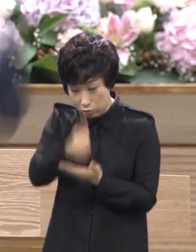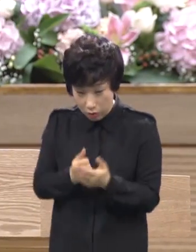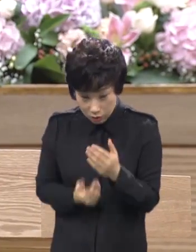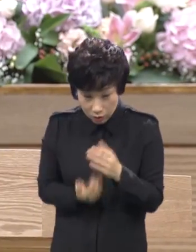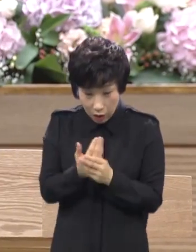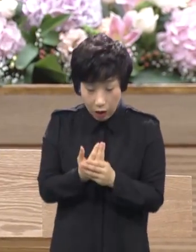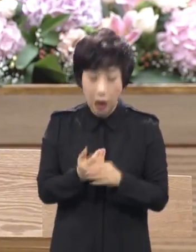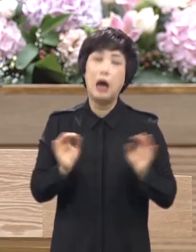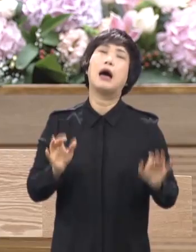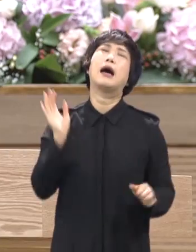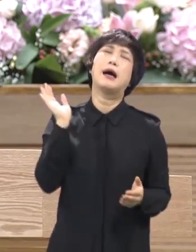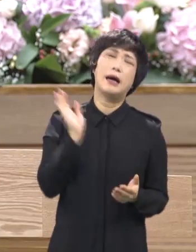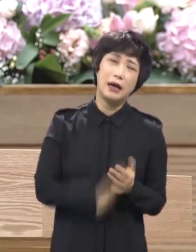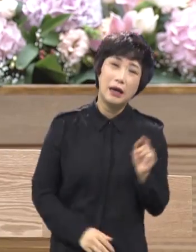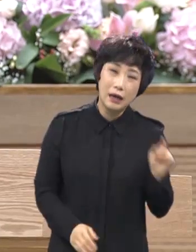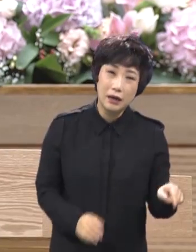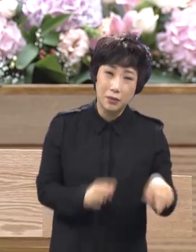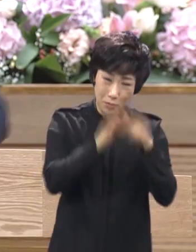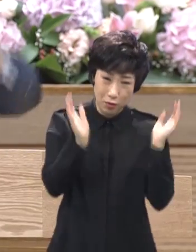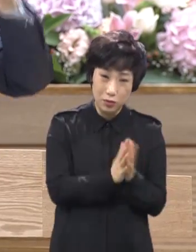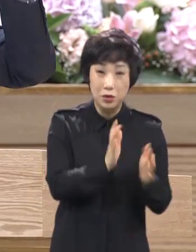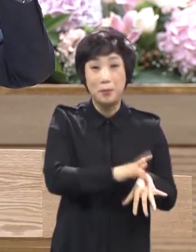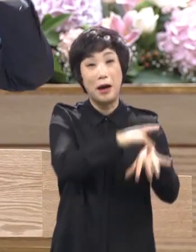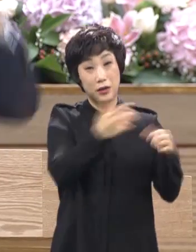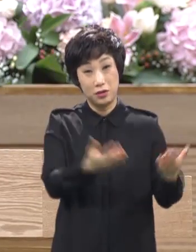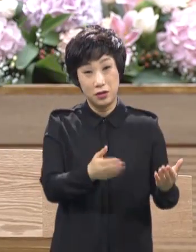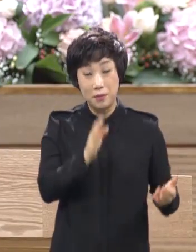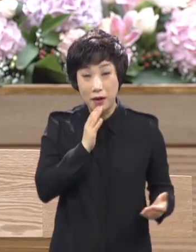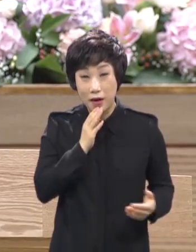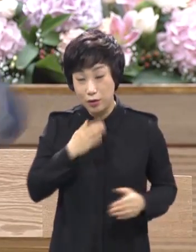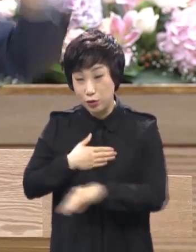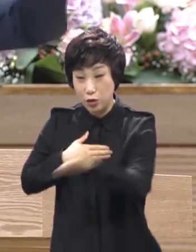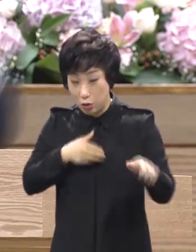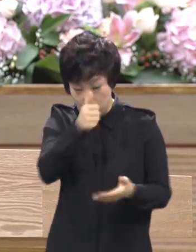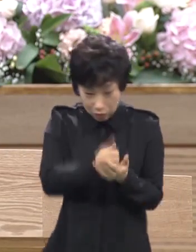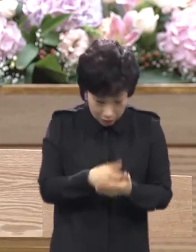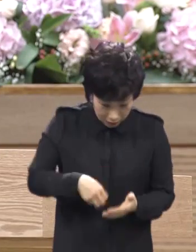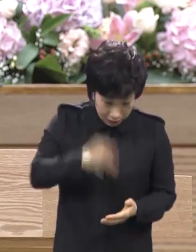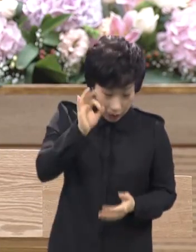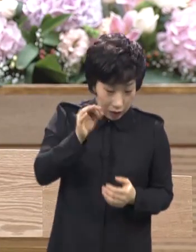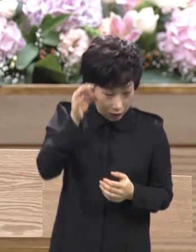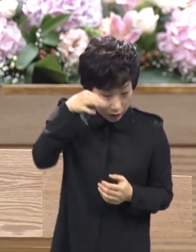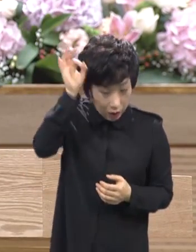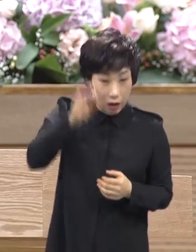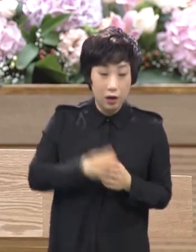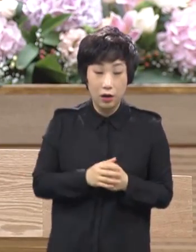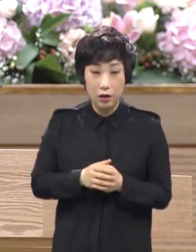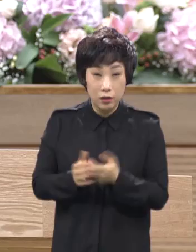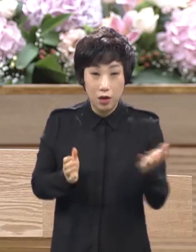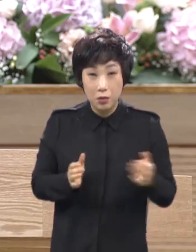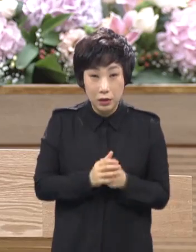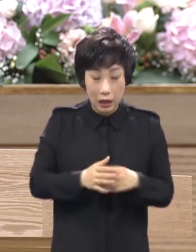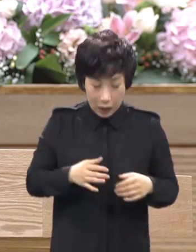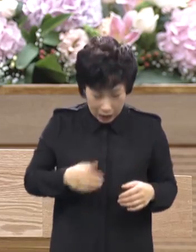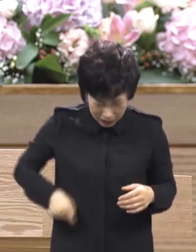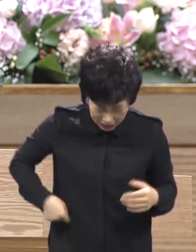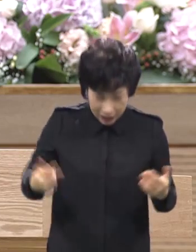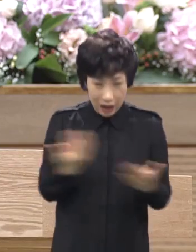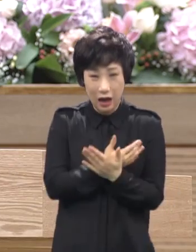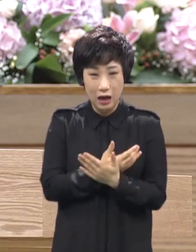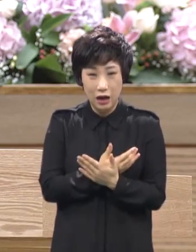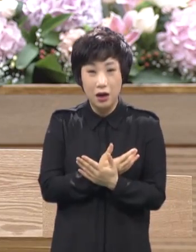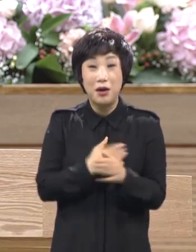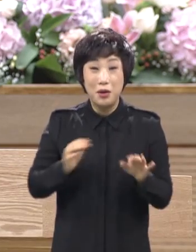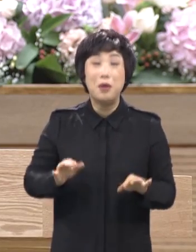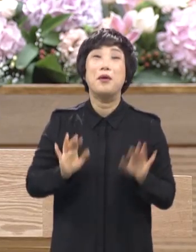다 마귀 역사입니다. 우리는 죄가 생산될 때마다 깜짝깜짝 놀라고 회개하고